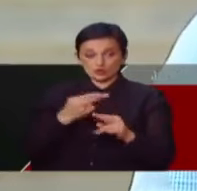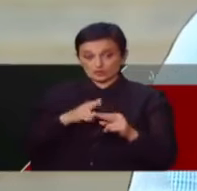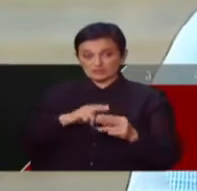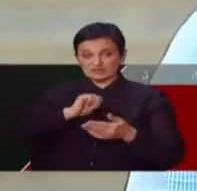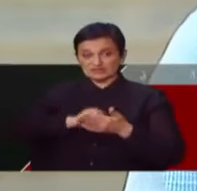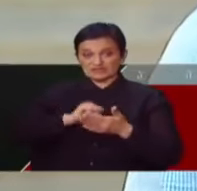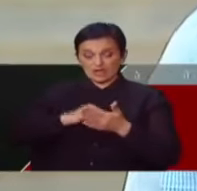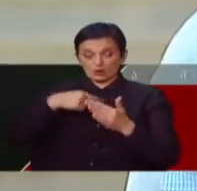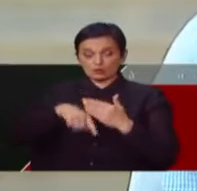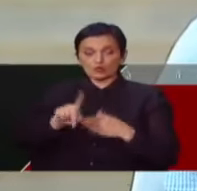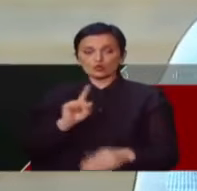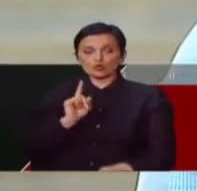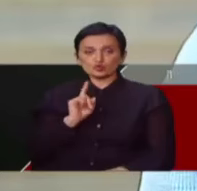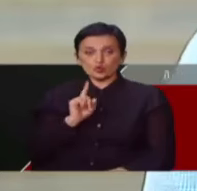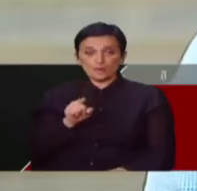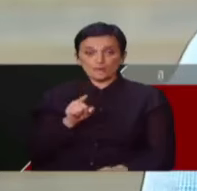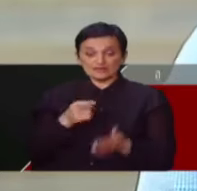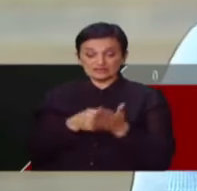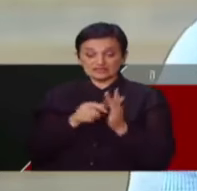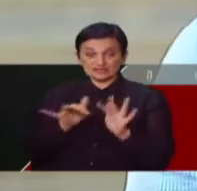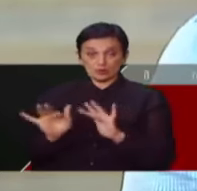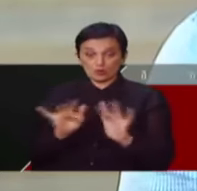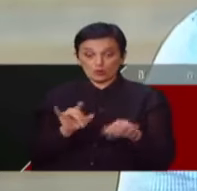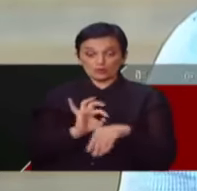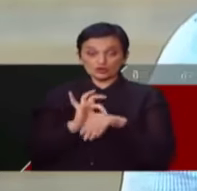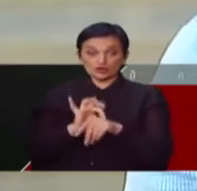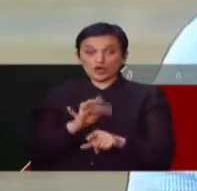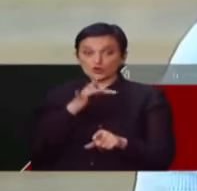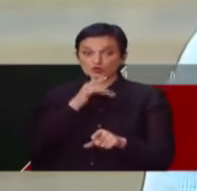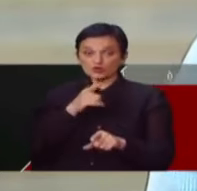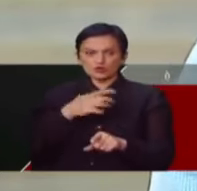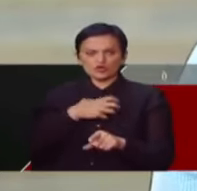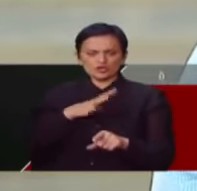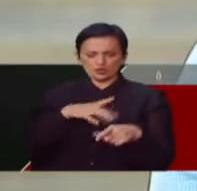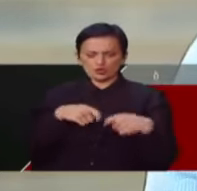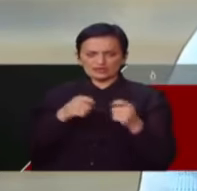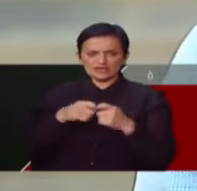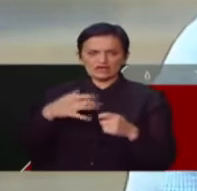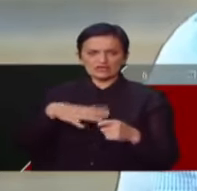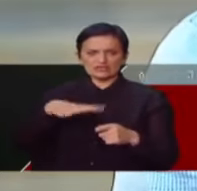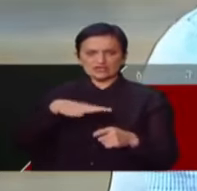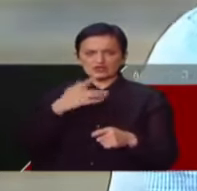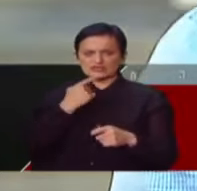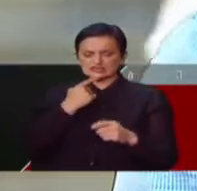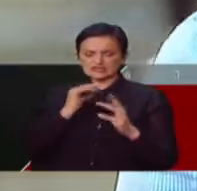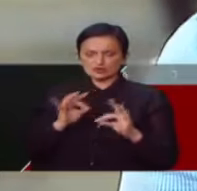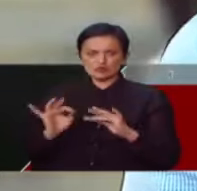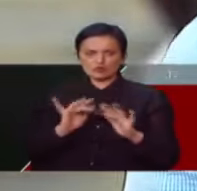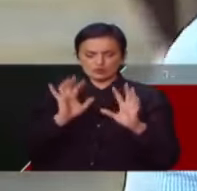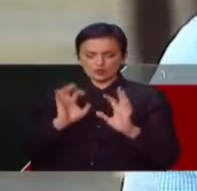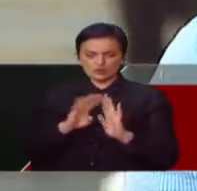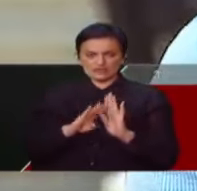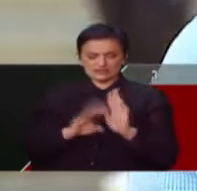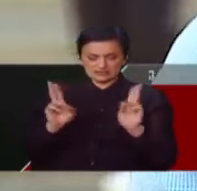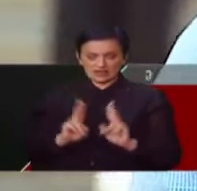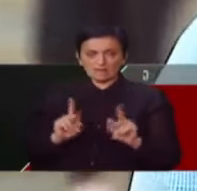საფრთხეების გამო რომ ამ საგამოძიებო მოქმედებების ჩატარების დროს არსებით ოდეყო დარღვეული საქართველოს სისხლის სამართლის საპროცესო კოდექსის დაწესებული სტანდარტი